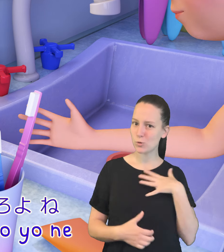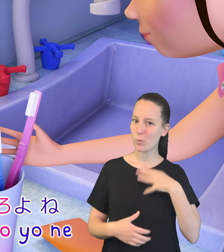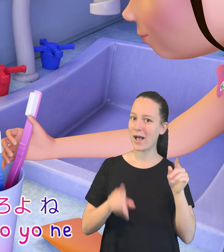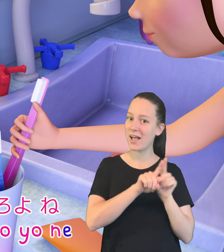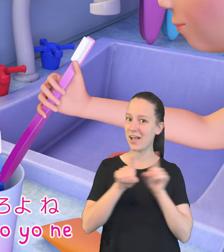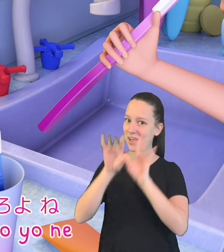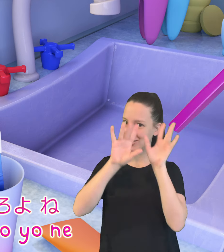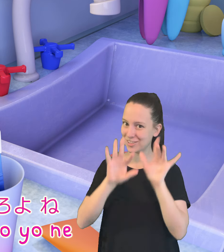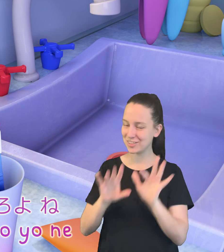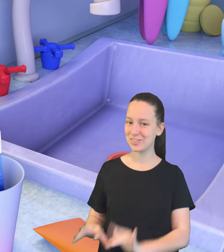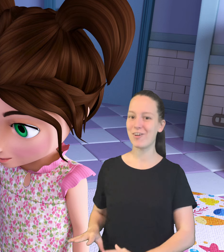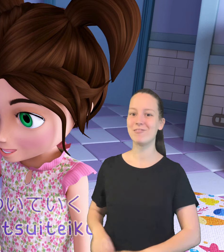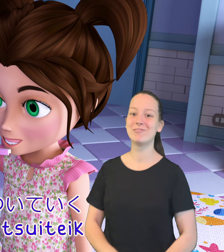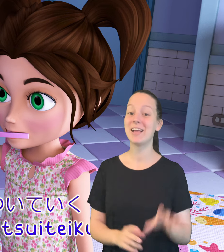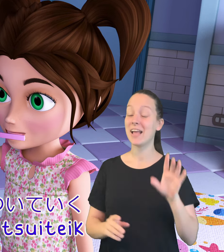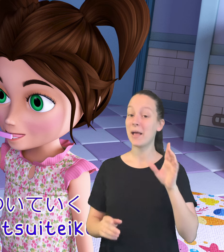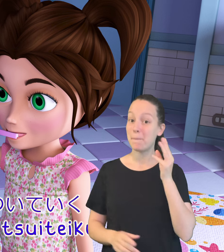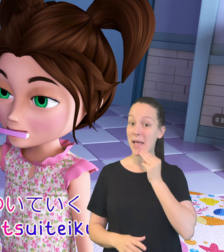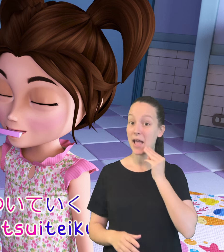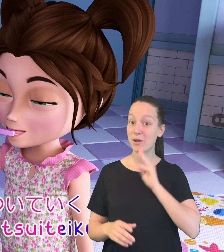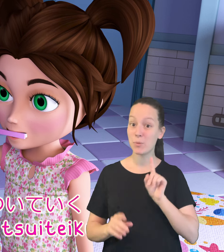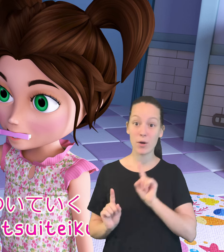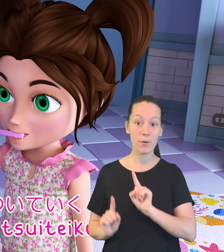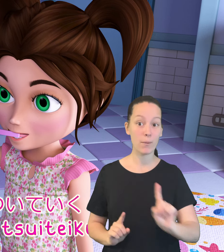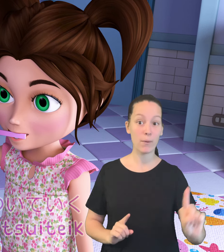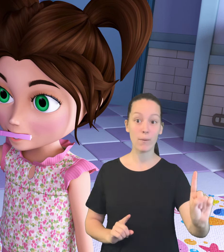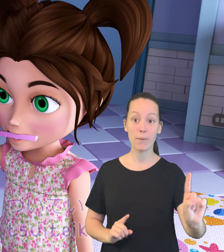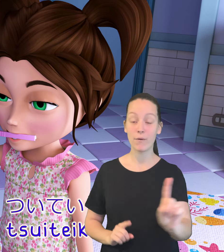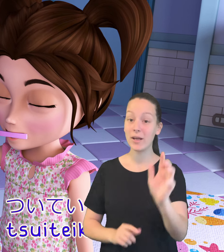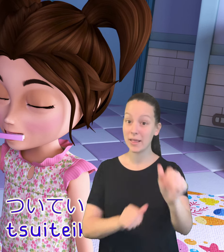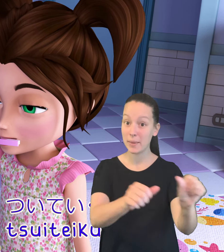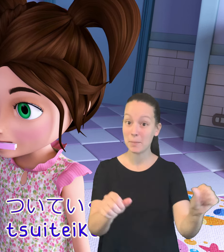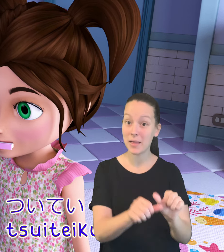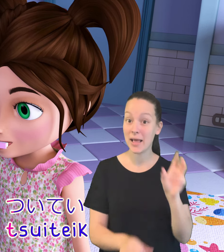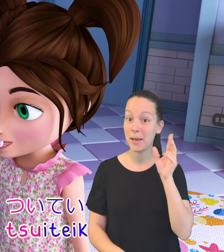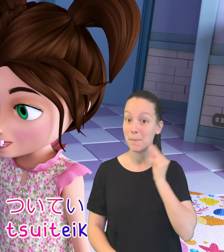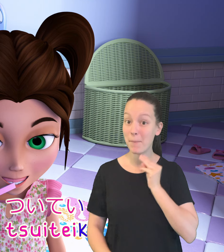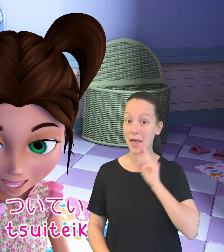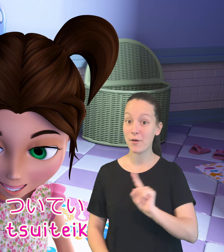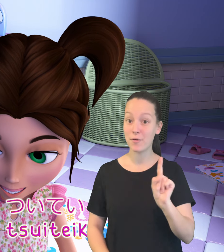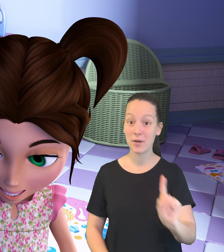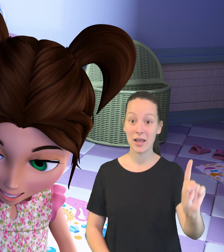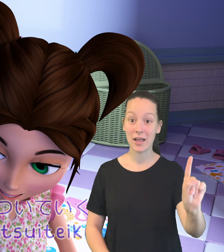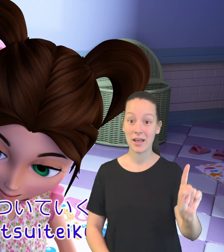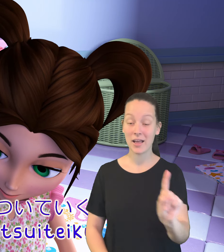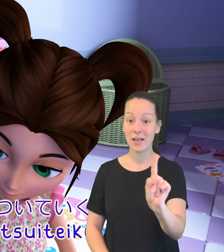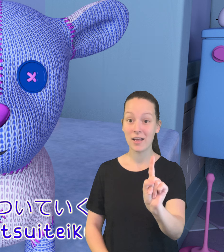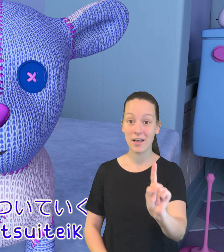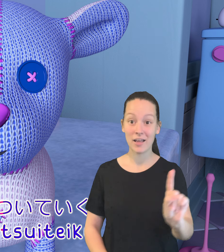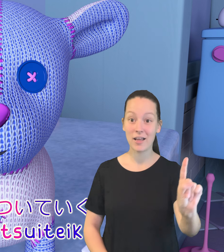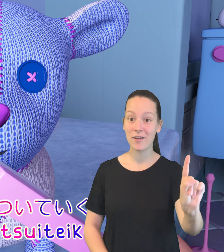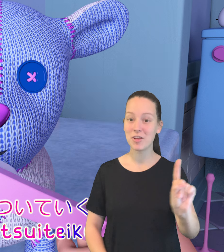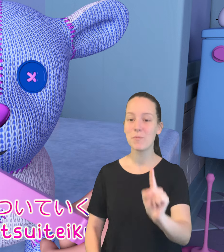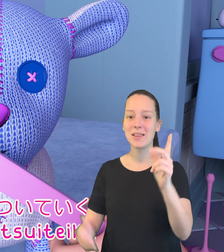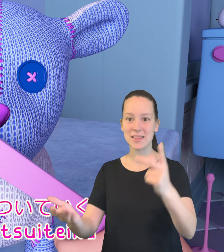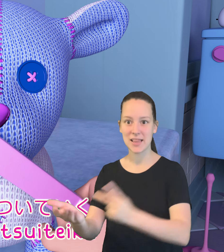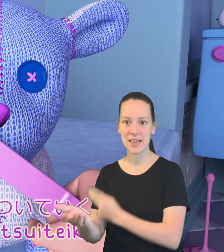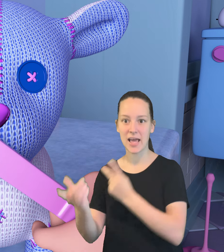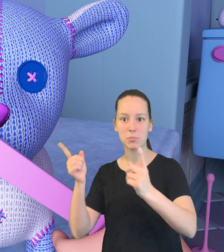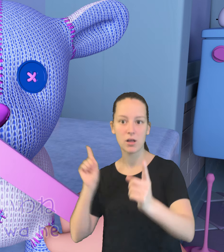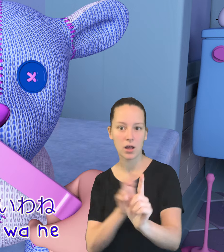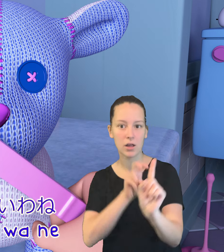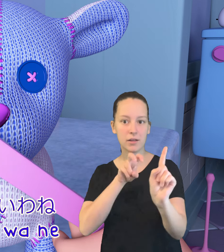真白よねどこでもついていくついていくついていくどこでも